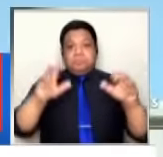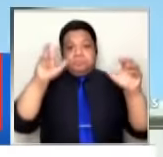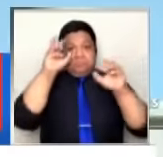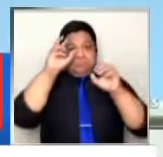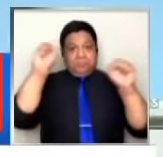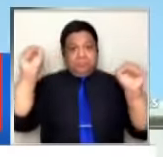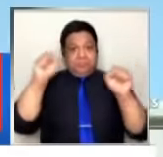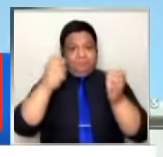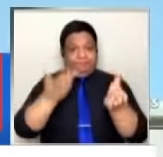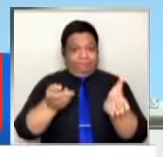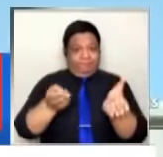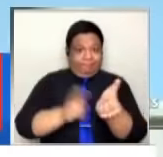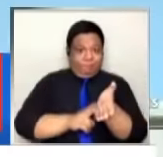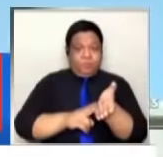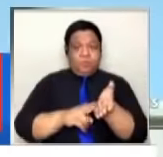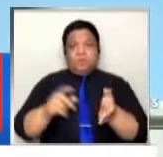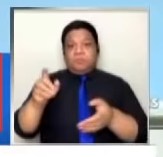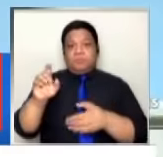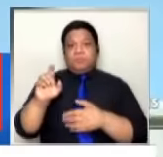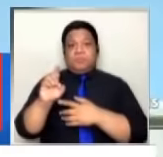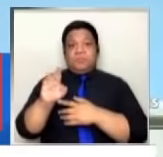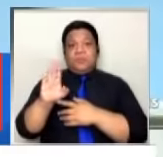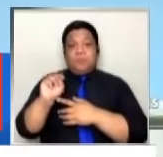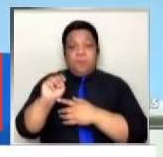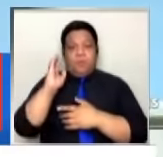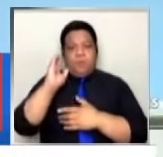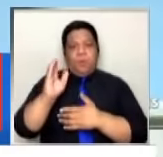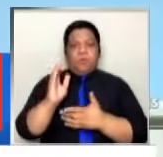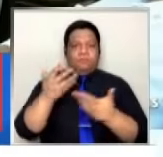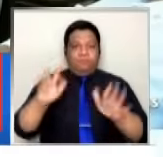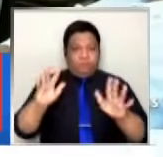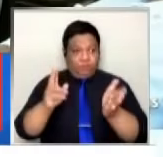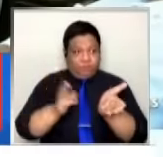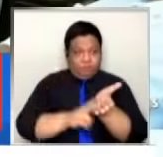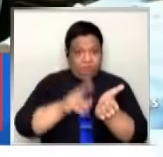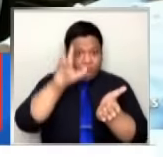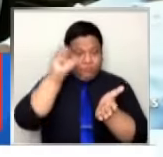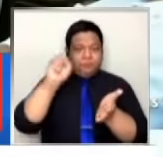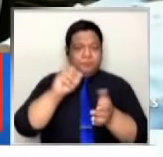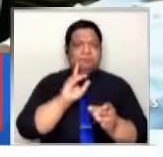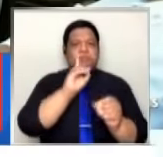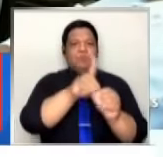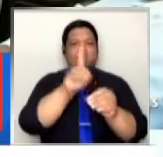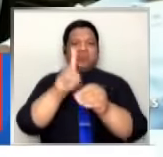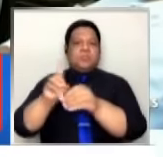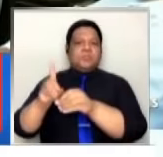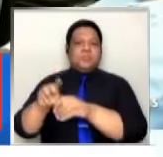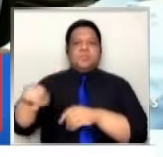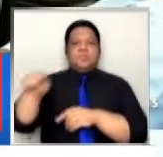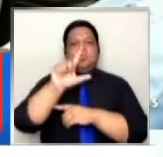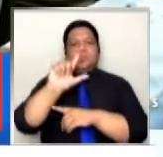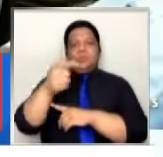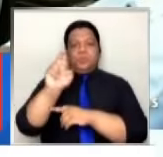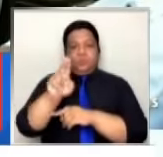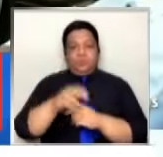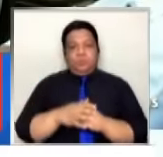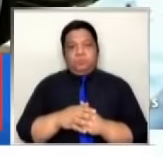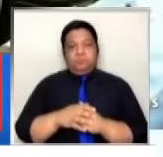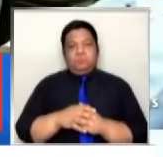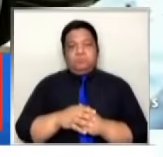ay idedeposito na agad ng DBM ang pera sa mga LGU. Siguro ang mga aabot yan